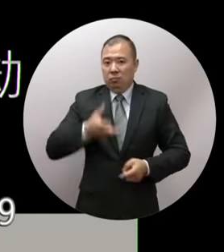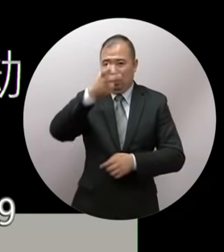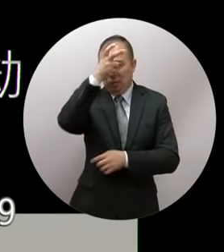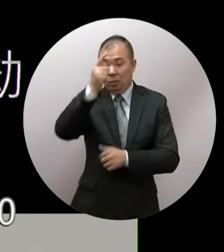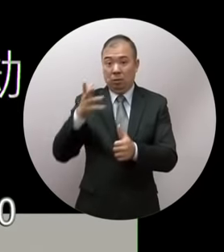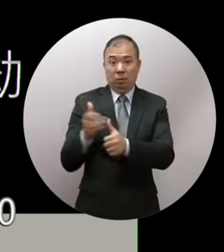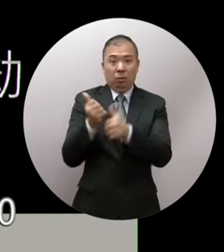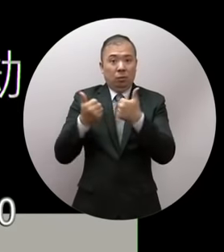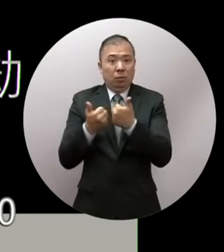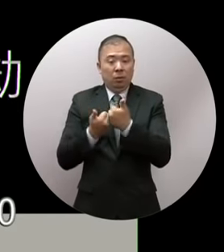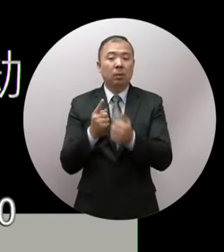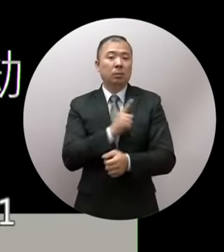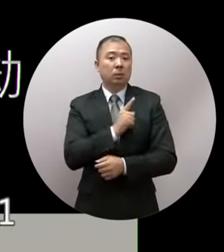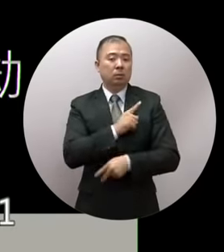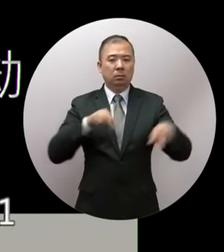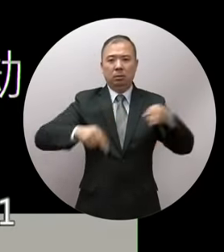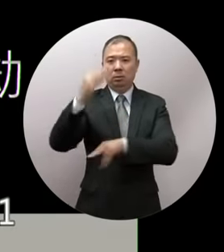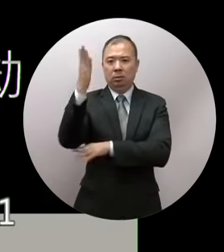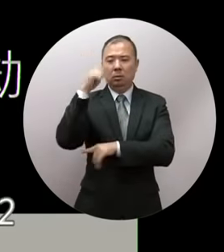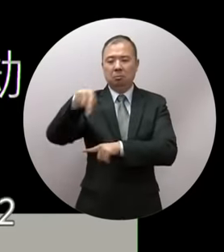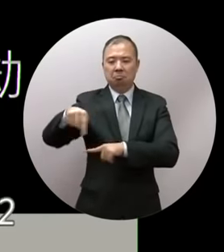讼，这是他们的权利嘛哈。